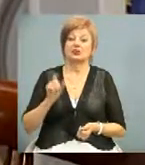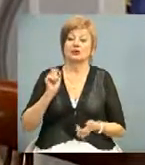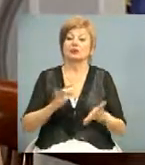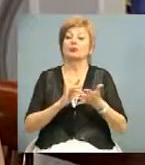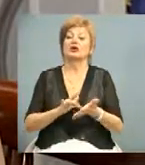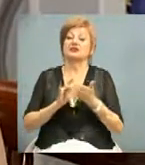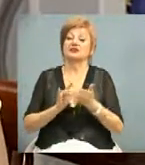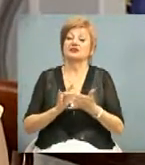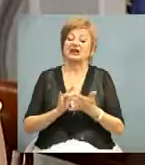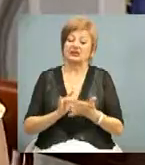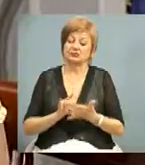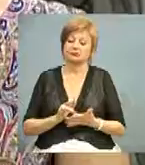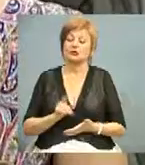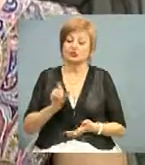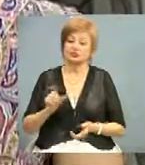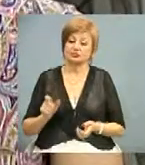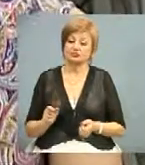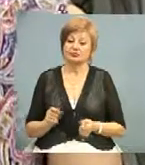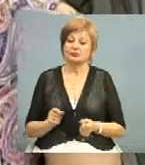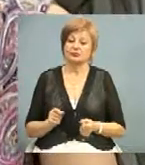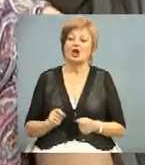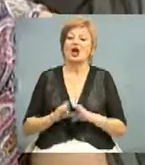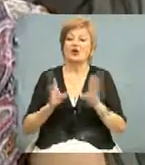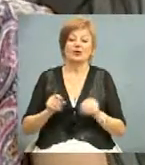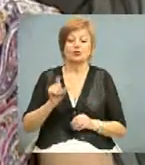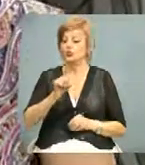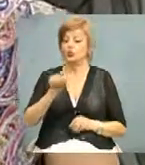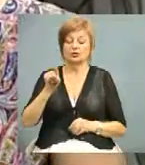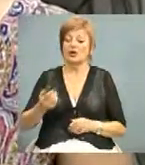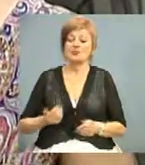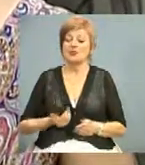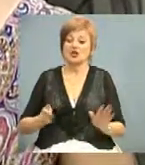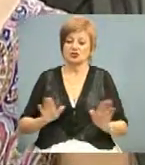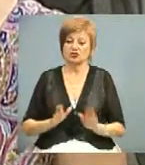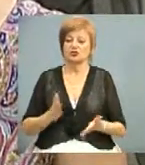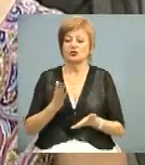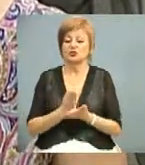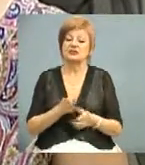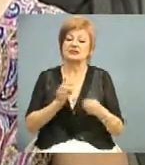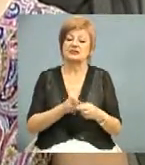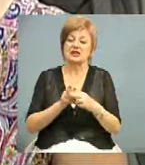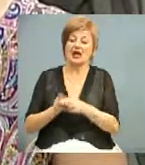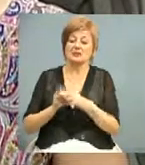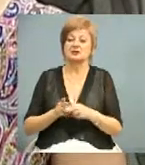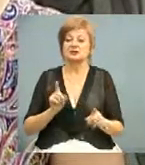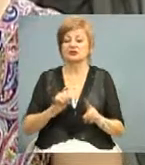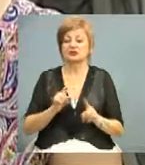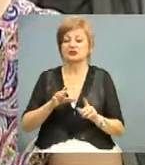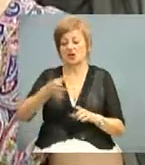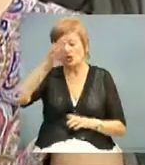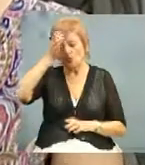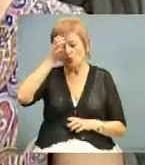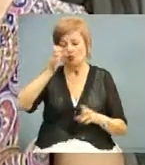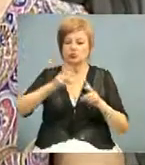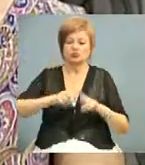путешники. Мандрівники. Мандрівники. Так, насправді люди там не живуть, а лише існують якісь станції, так, де ці ж